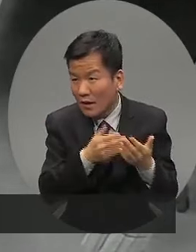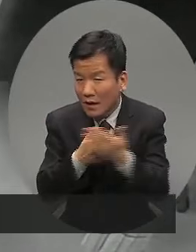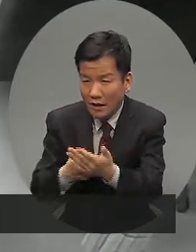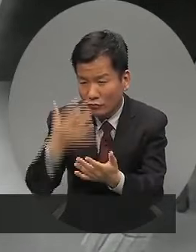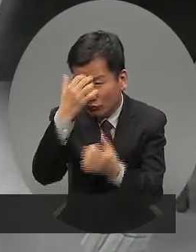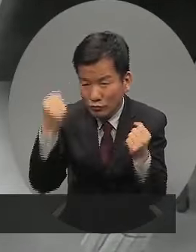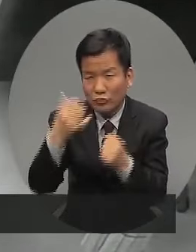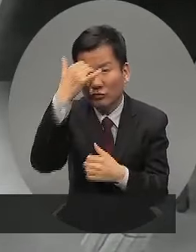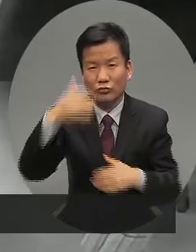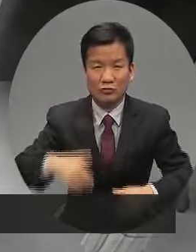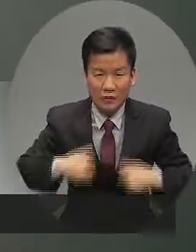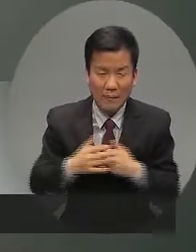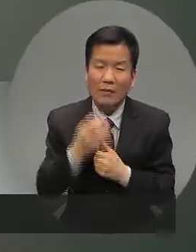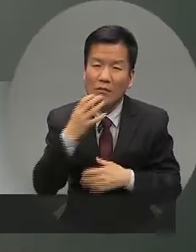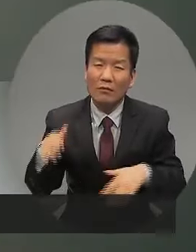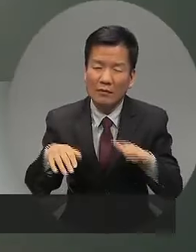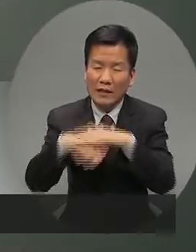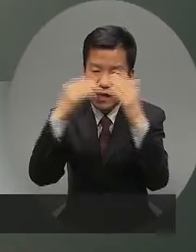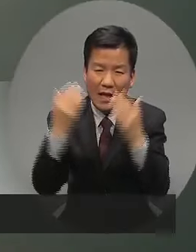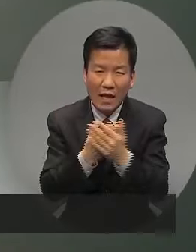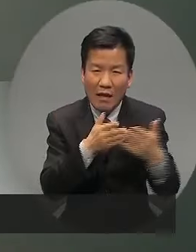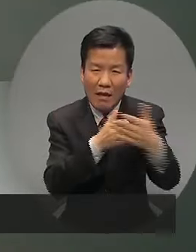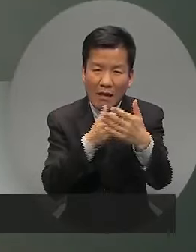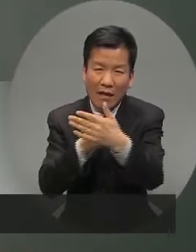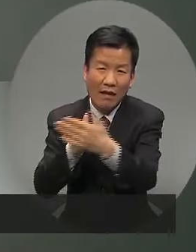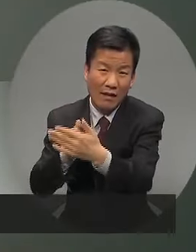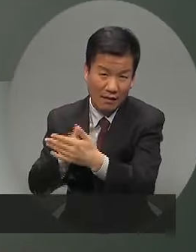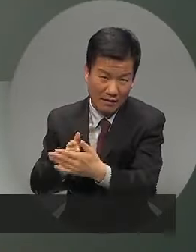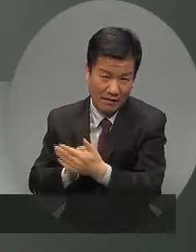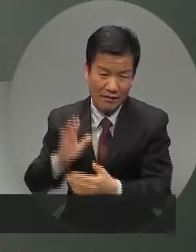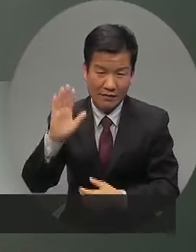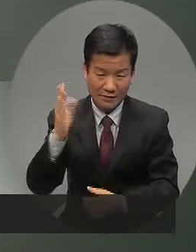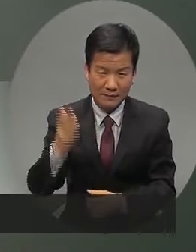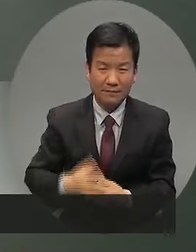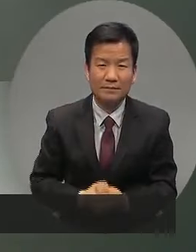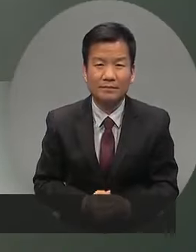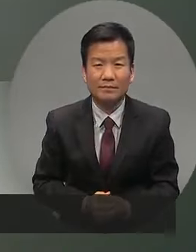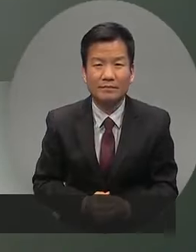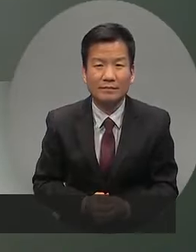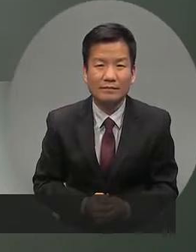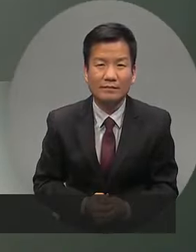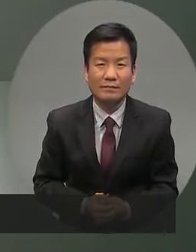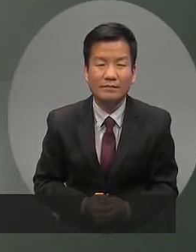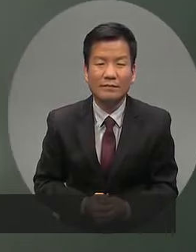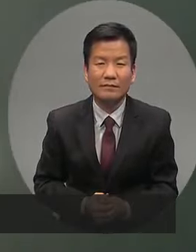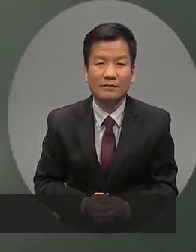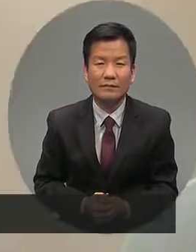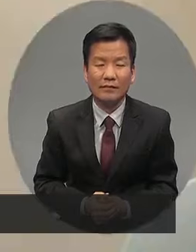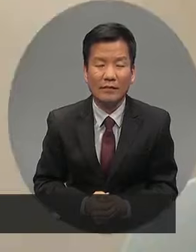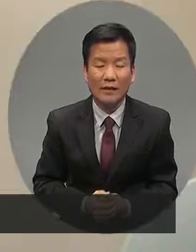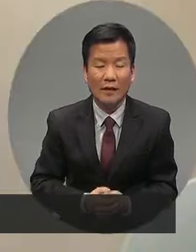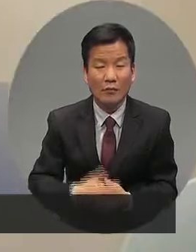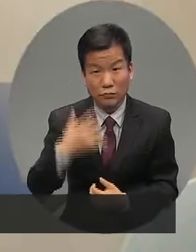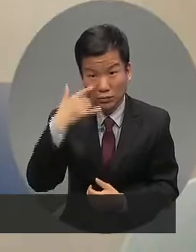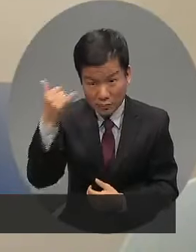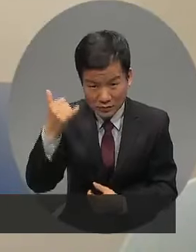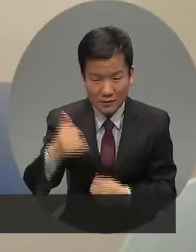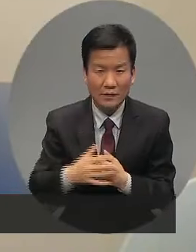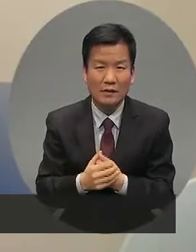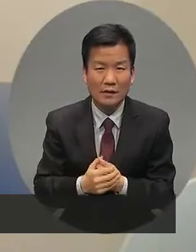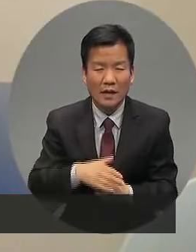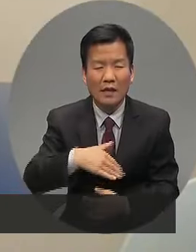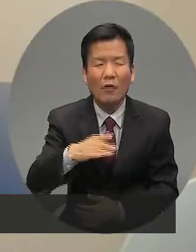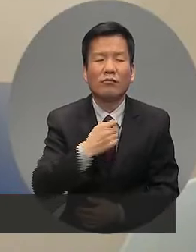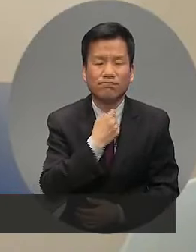비롯한 충남과 경기 지역까지 전원을 요청한 상급 종합병원 열 곳에서 이송이 거부됐고이 어 간절히